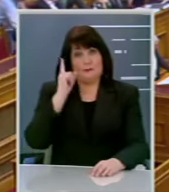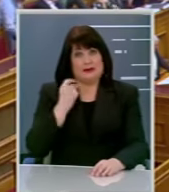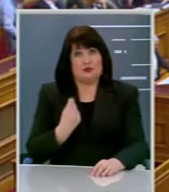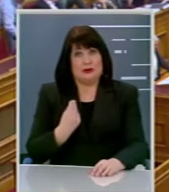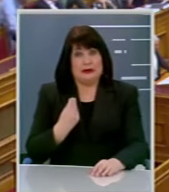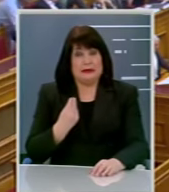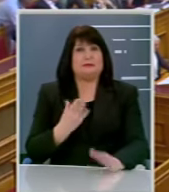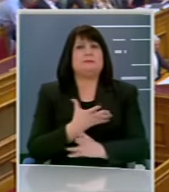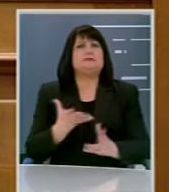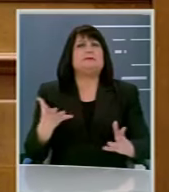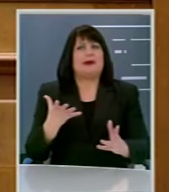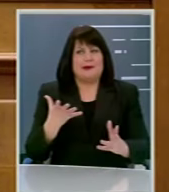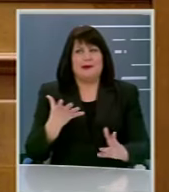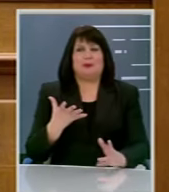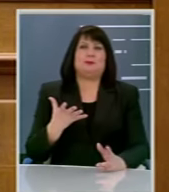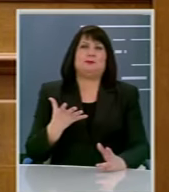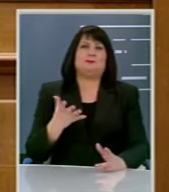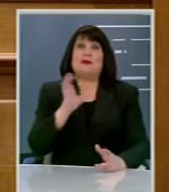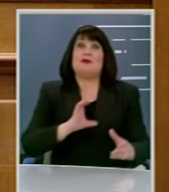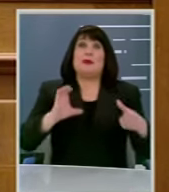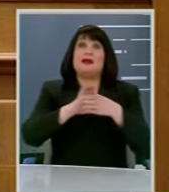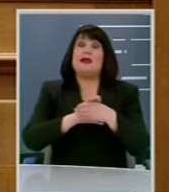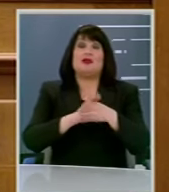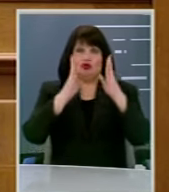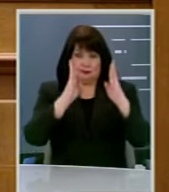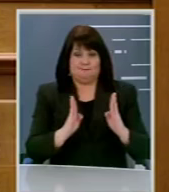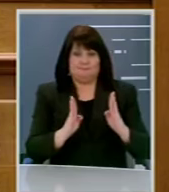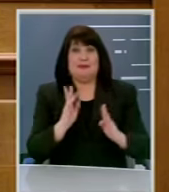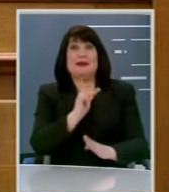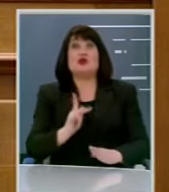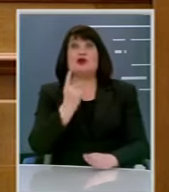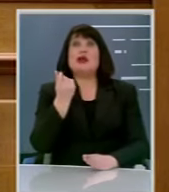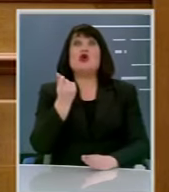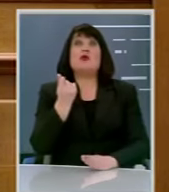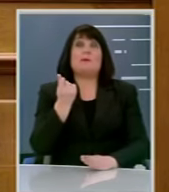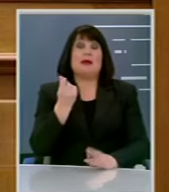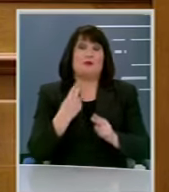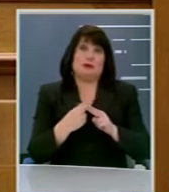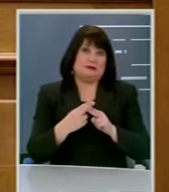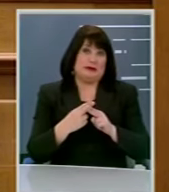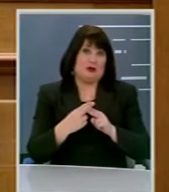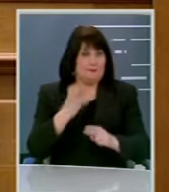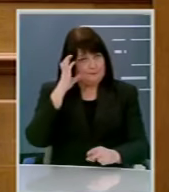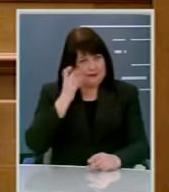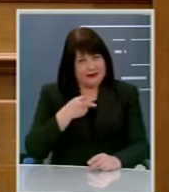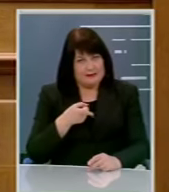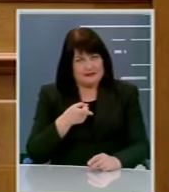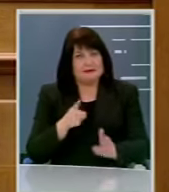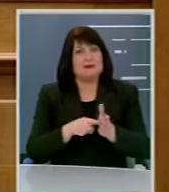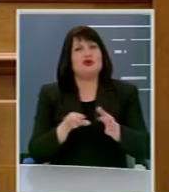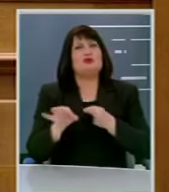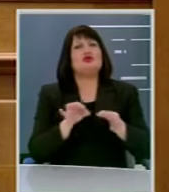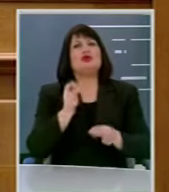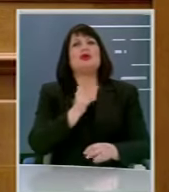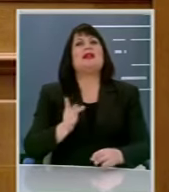ένας τεράστιος πυλώνας στην Ευρωπαϊκή Ένωση σήμερα είναι η κοινωνική οικονομία. Να θυμίσω λοιπόν ότι το νομοσχέδιο για κοινωνική οικονομία,